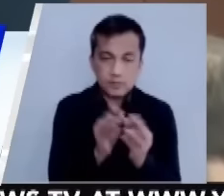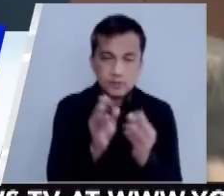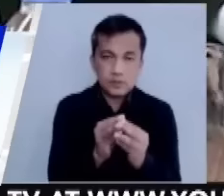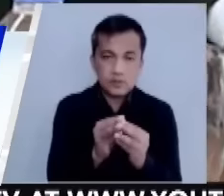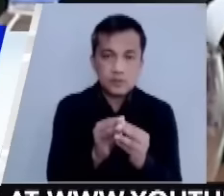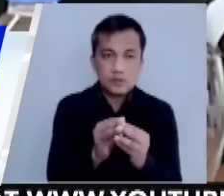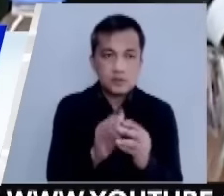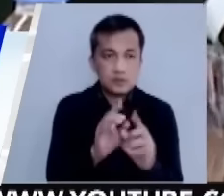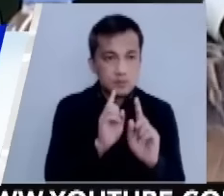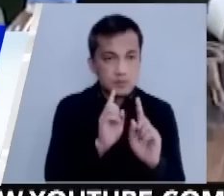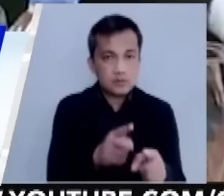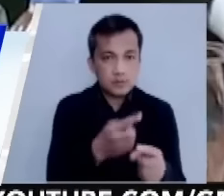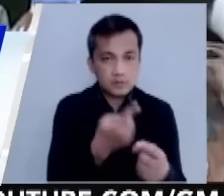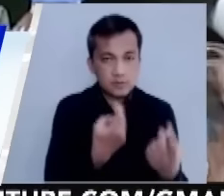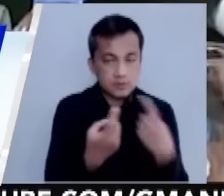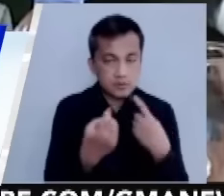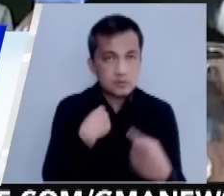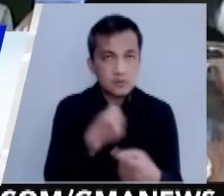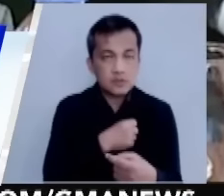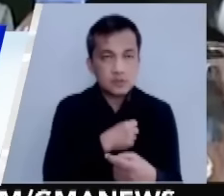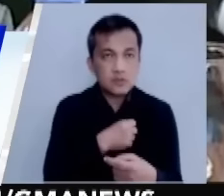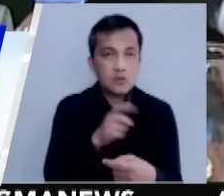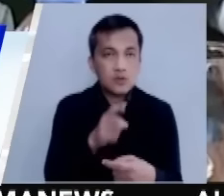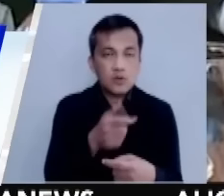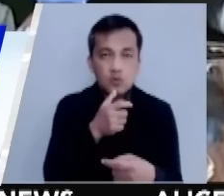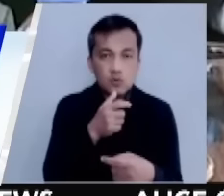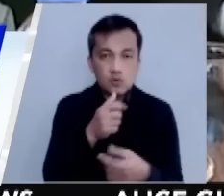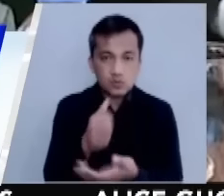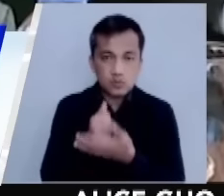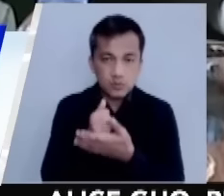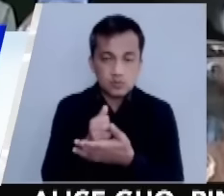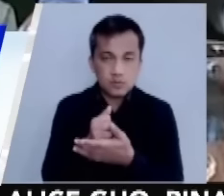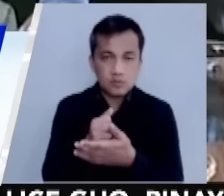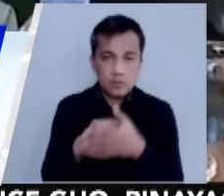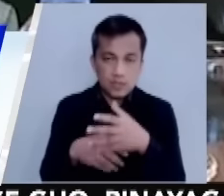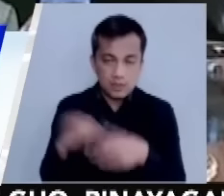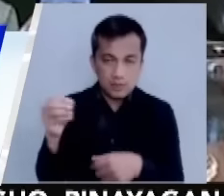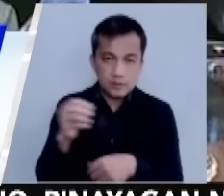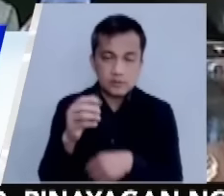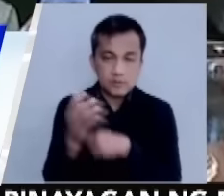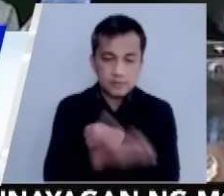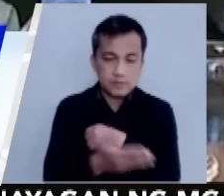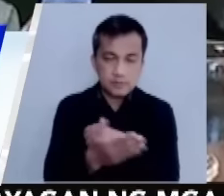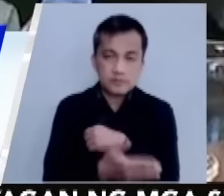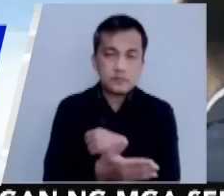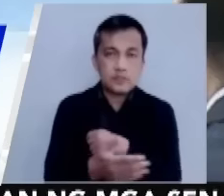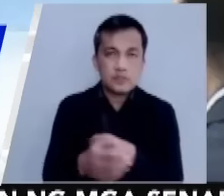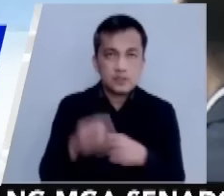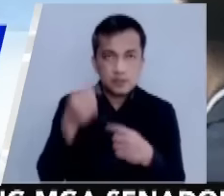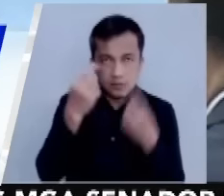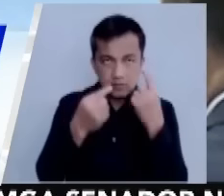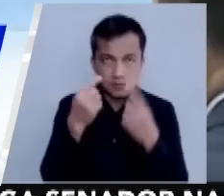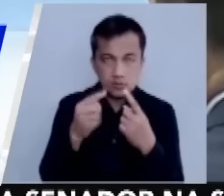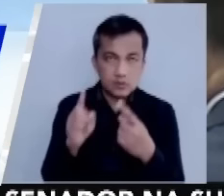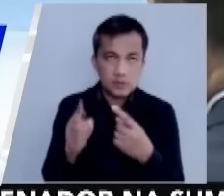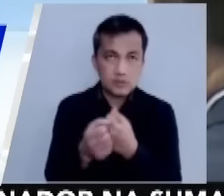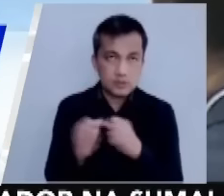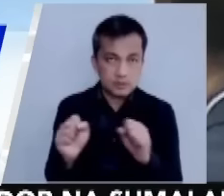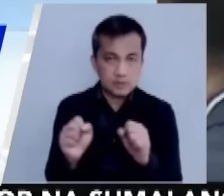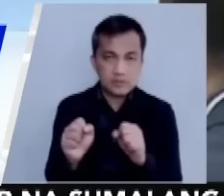senador kung sino ang tumulong sa kanyang makalabas ng bansa. Nababahala raw kasi siya sa kanyang kaligtasan kaya hindi